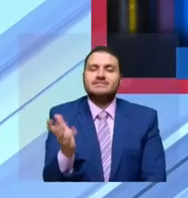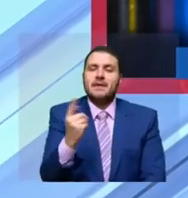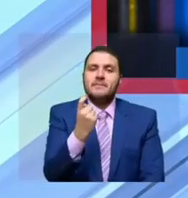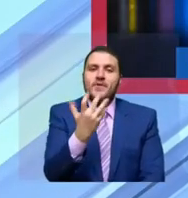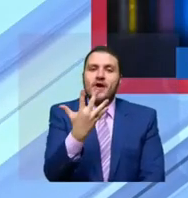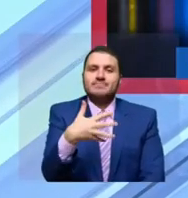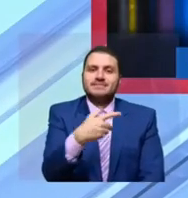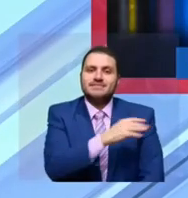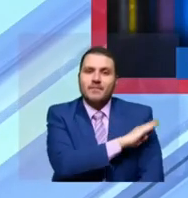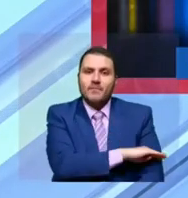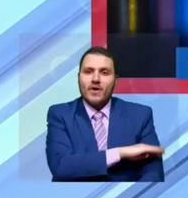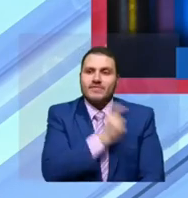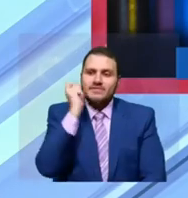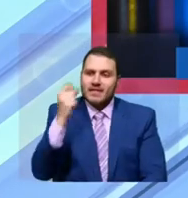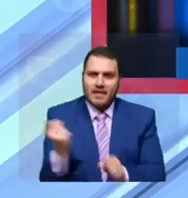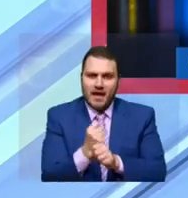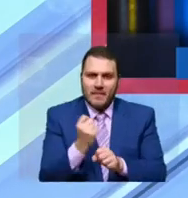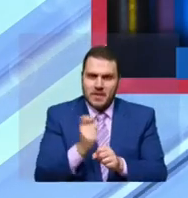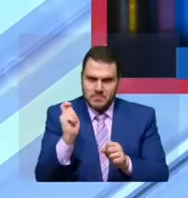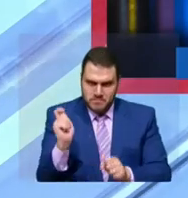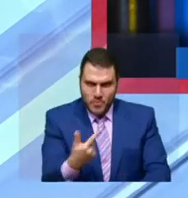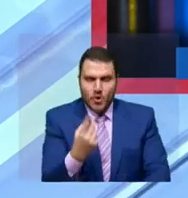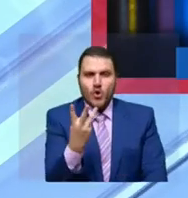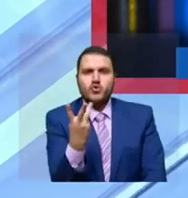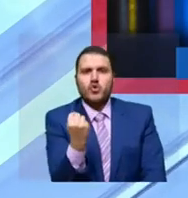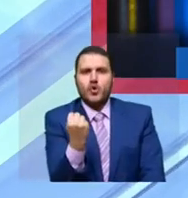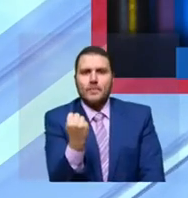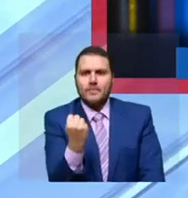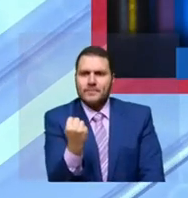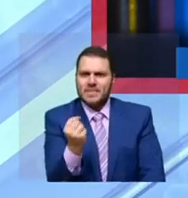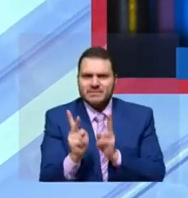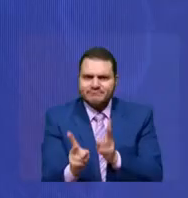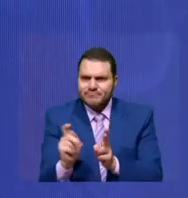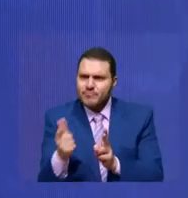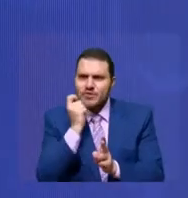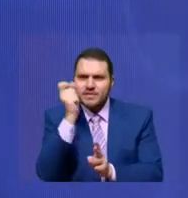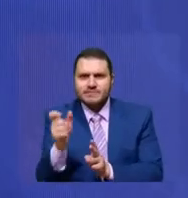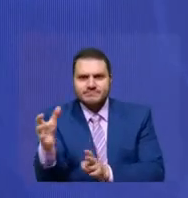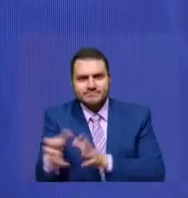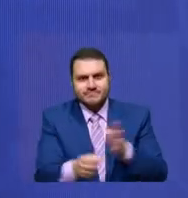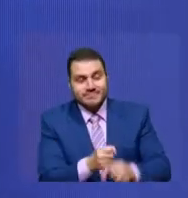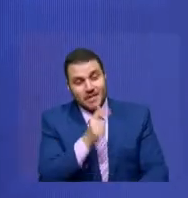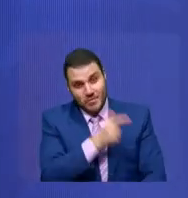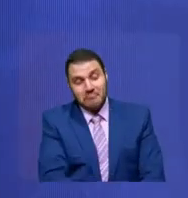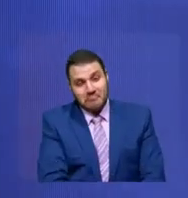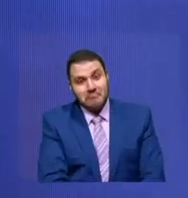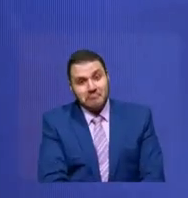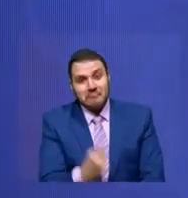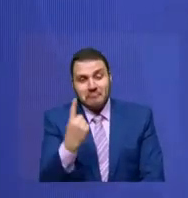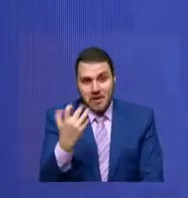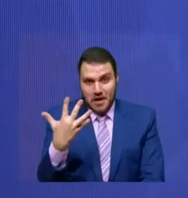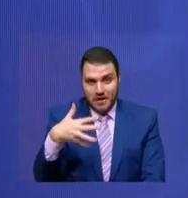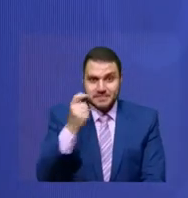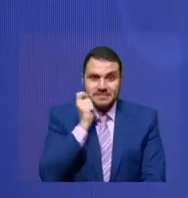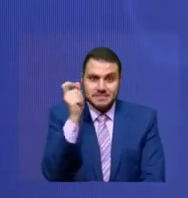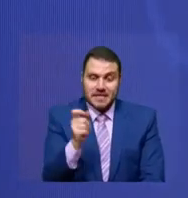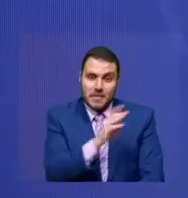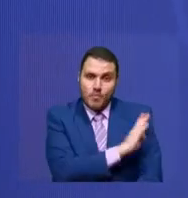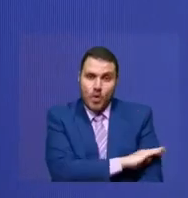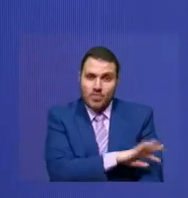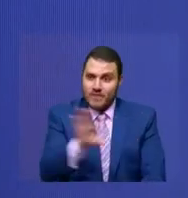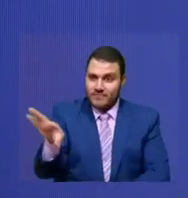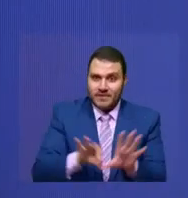وتجهيز الخدمة وتشغيلها خلال 3 أيام عمل. 150 موظف 150 نعم. موظف لاستقبال